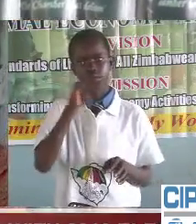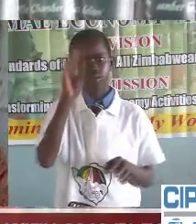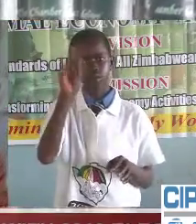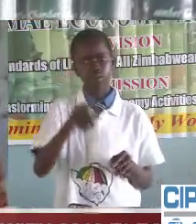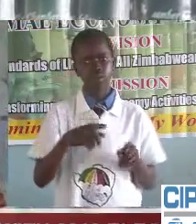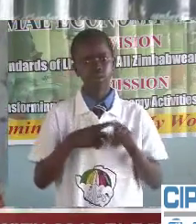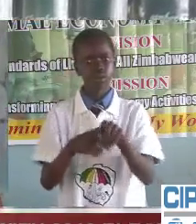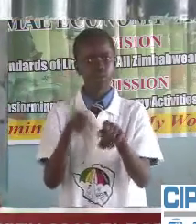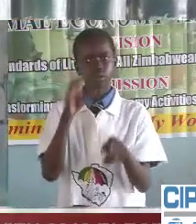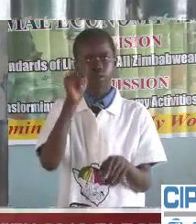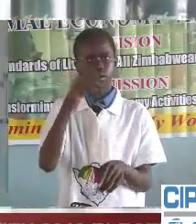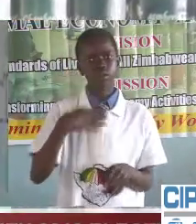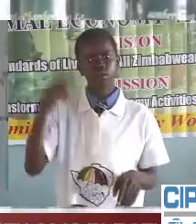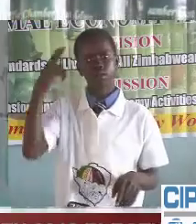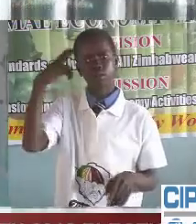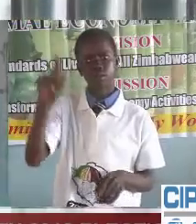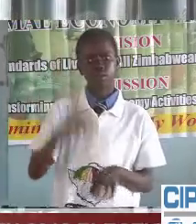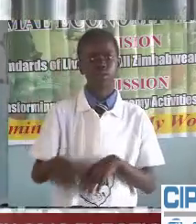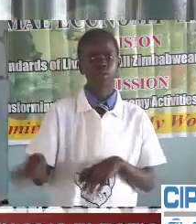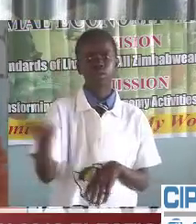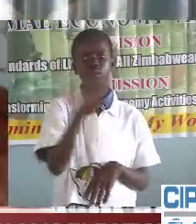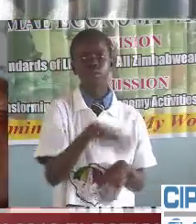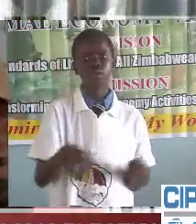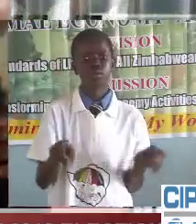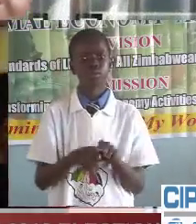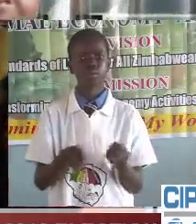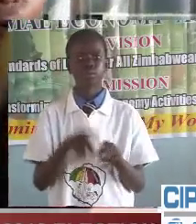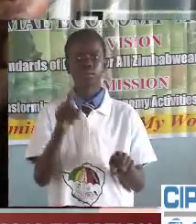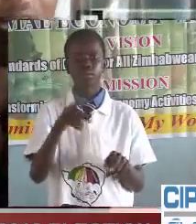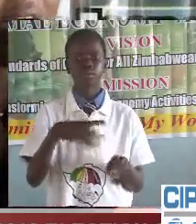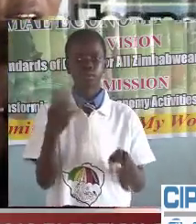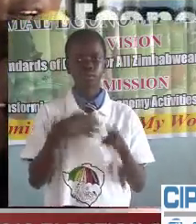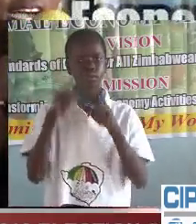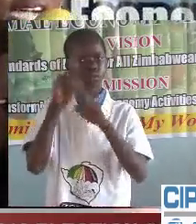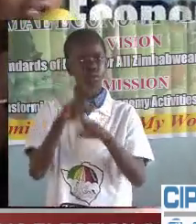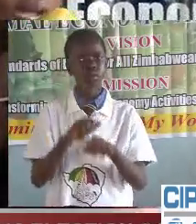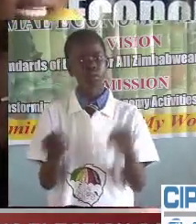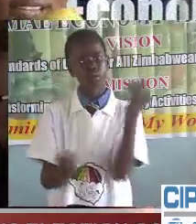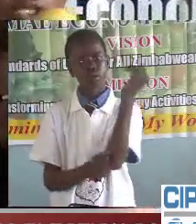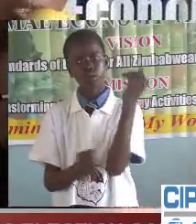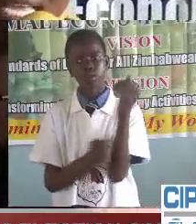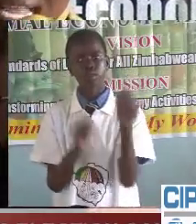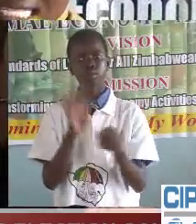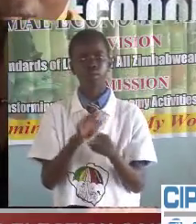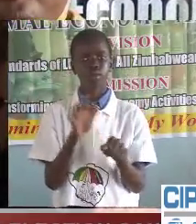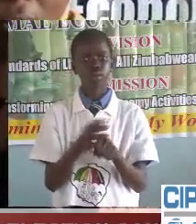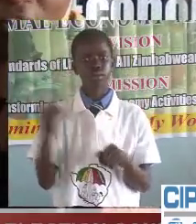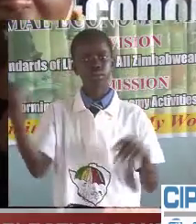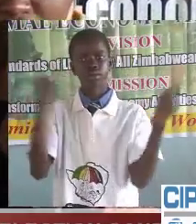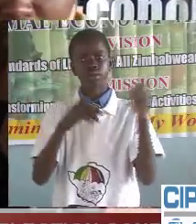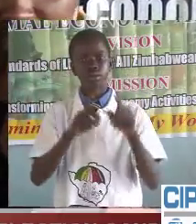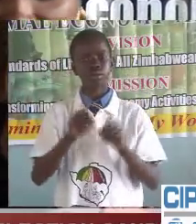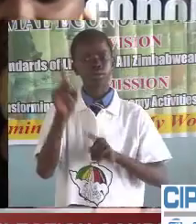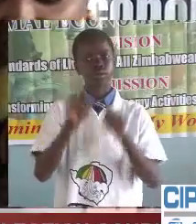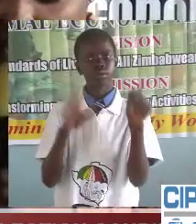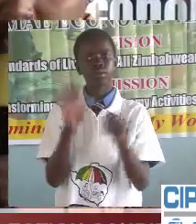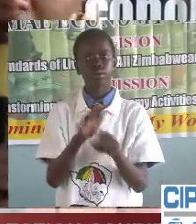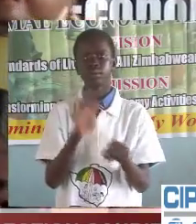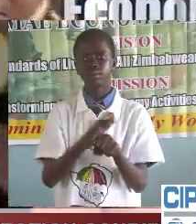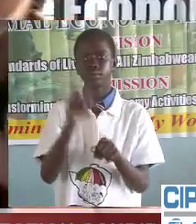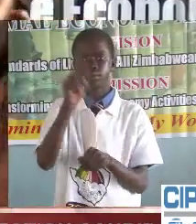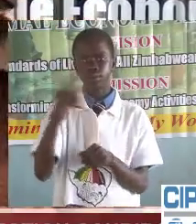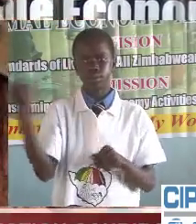nemutauro unonzwikwa nemunhu wese. Sezvamuri kuona kuti takoka vakati wandei vatikuti anhasi, ndinoda zvakare